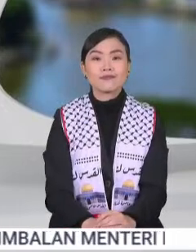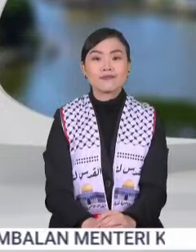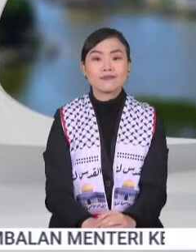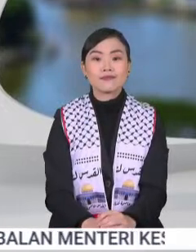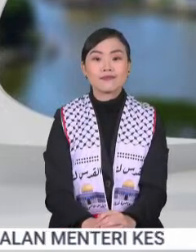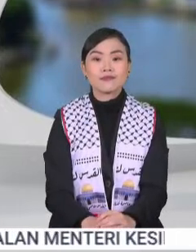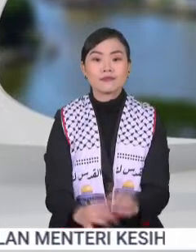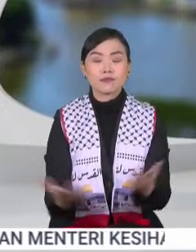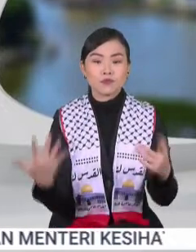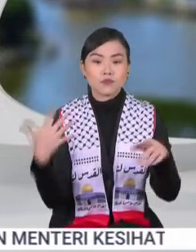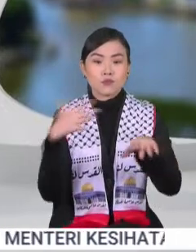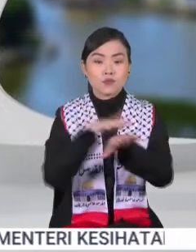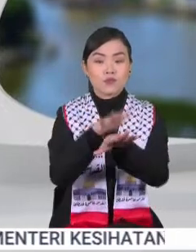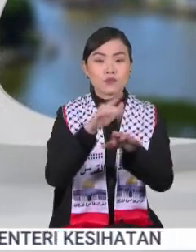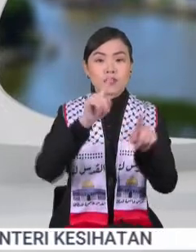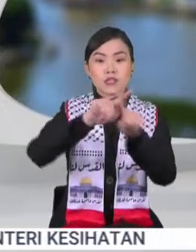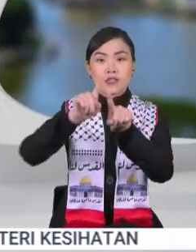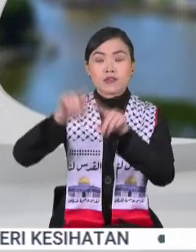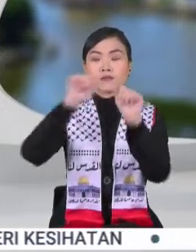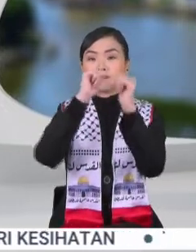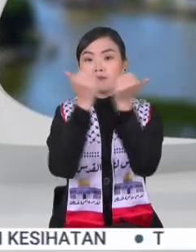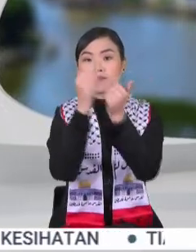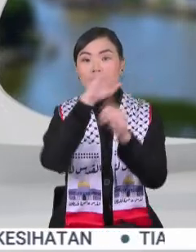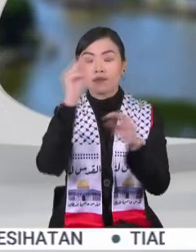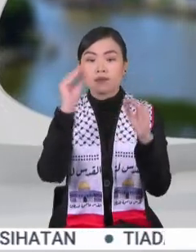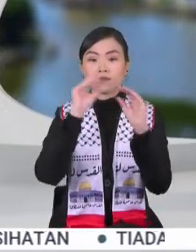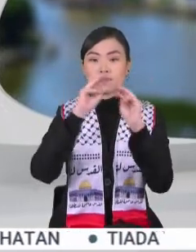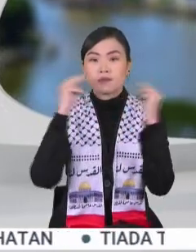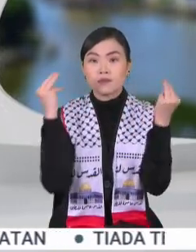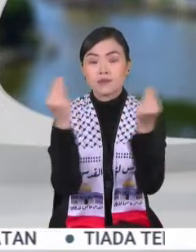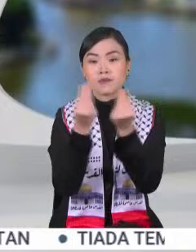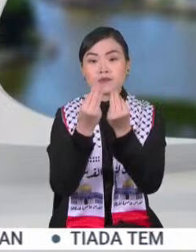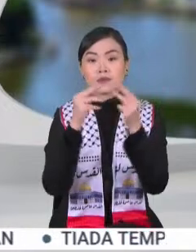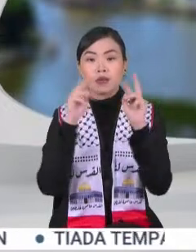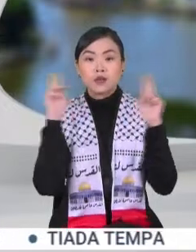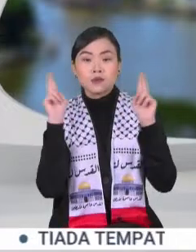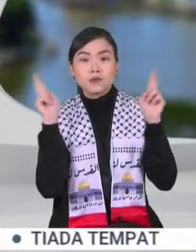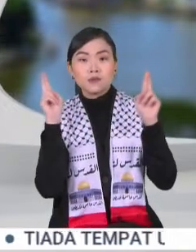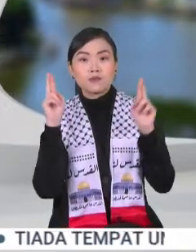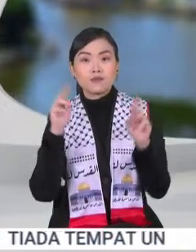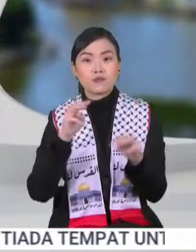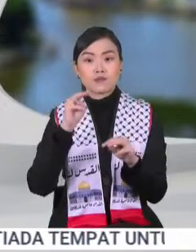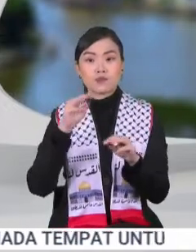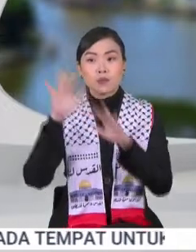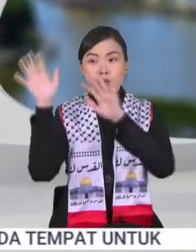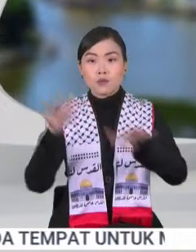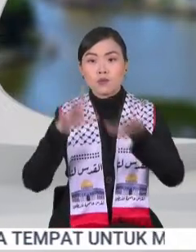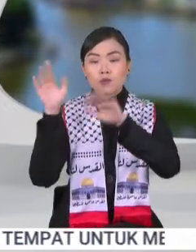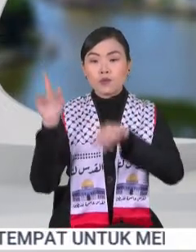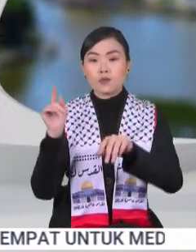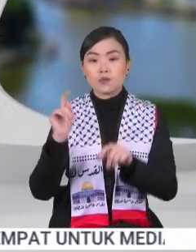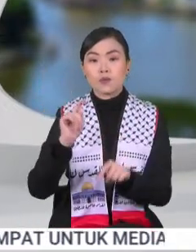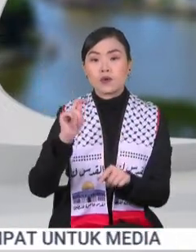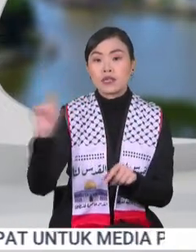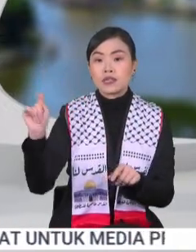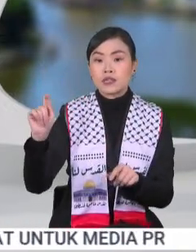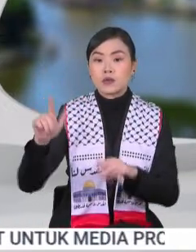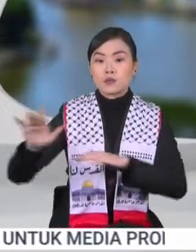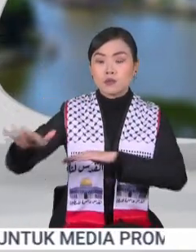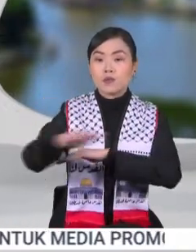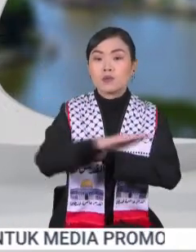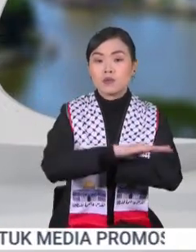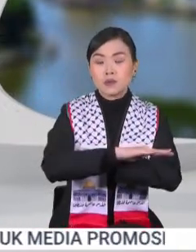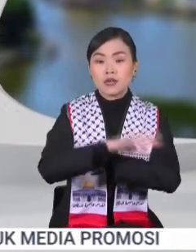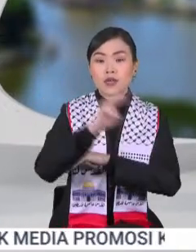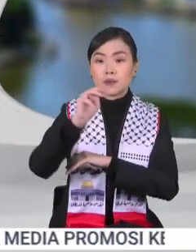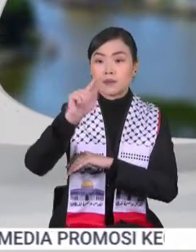penglibatan pelbagai agensi serta masyarakat dalam kesiapsiagaan monsun timur laut mtl dapat mengurangkan kegusaran